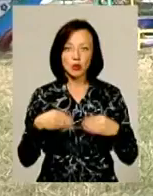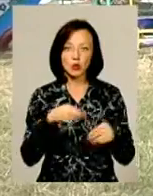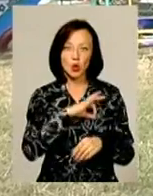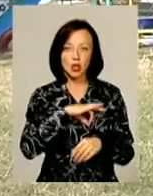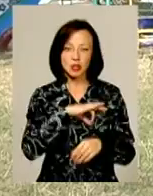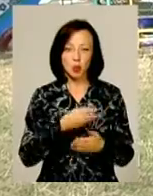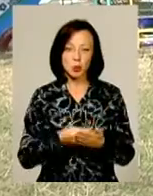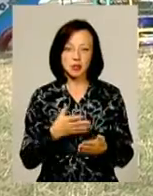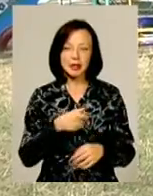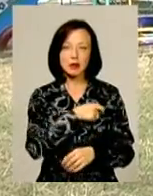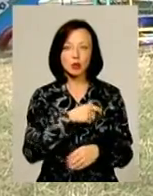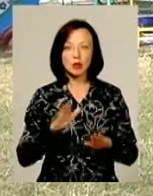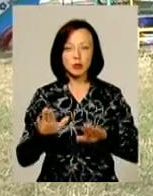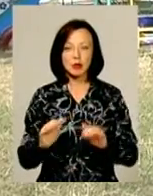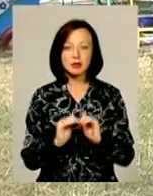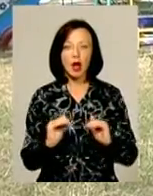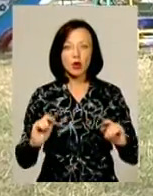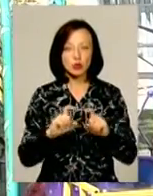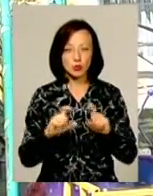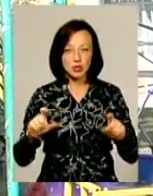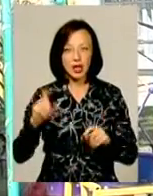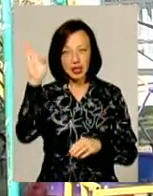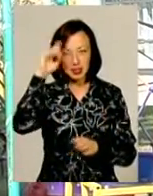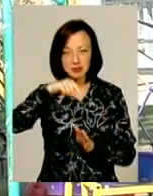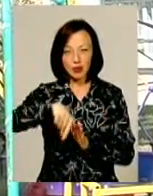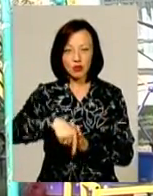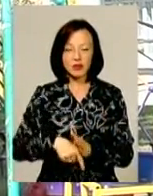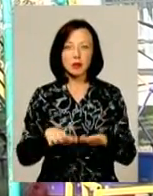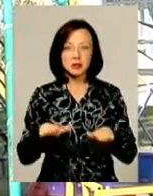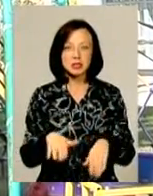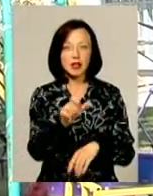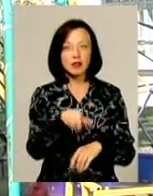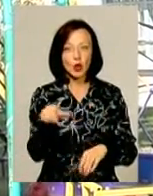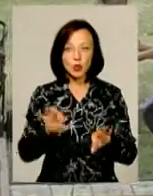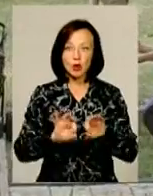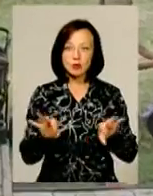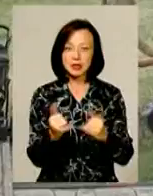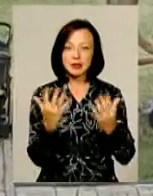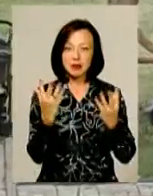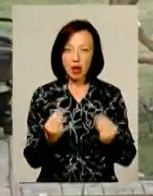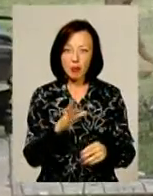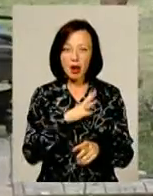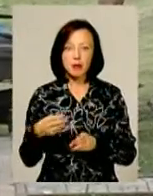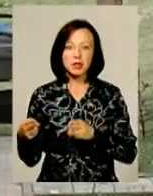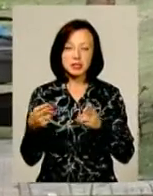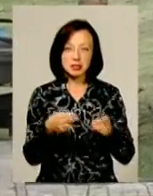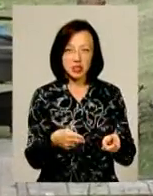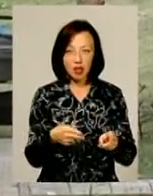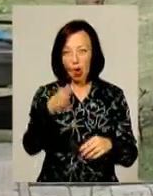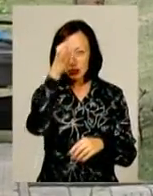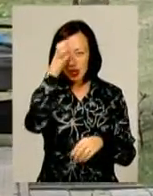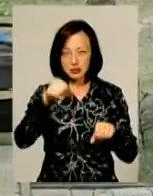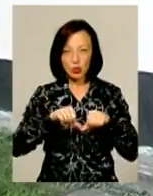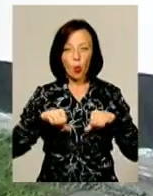оцінку. Депутати побували і біля садочку та свердловини. Причому місцеві жителі розповіли, днями сюди приїздила й освітянська